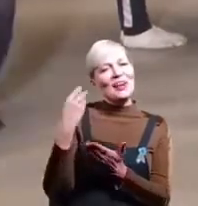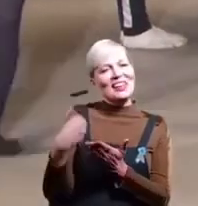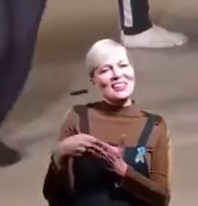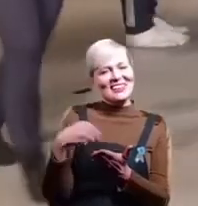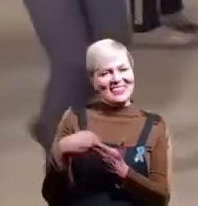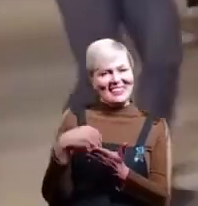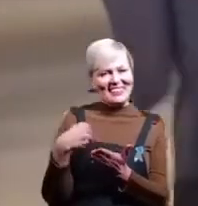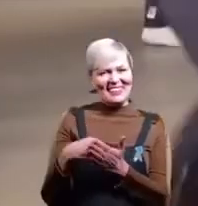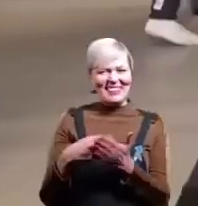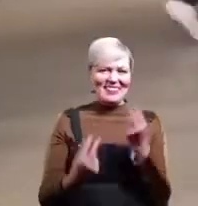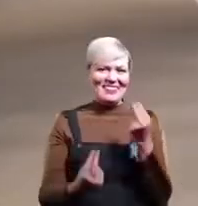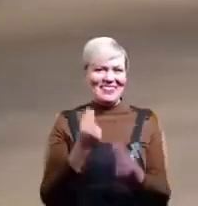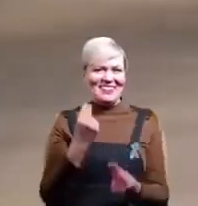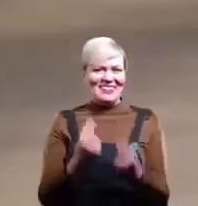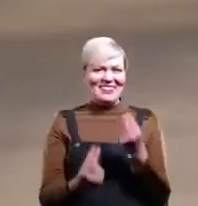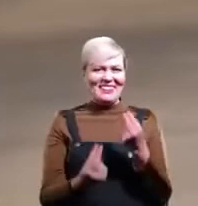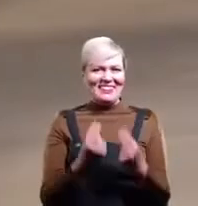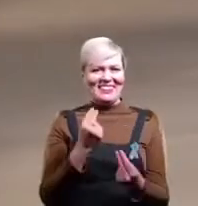Я шучу.